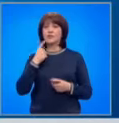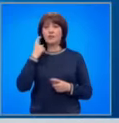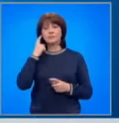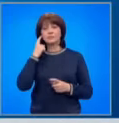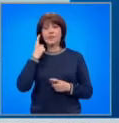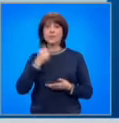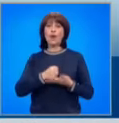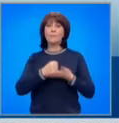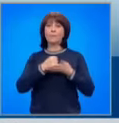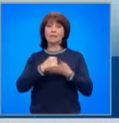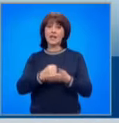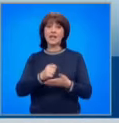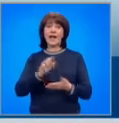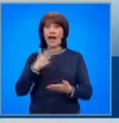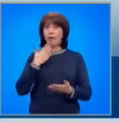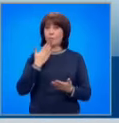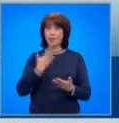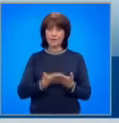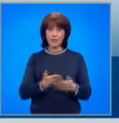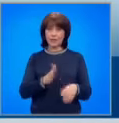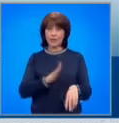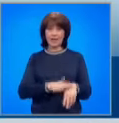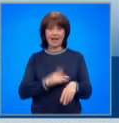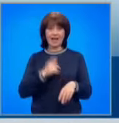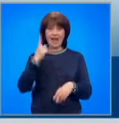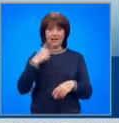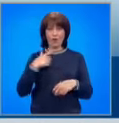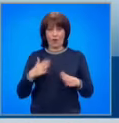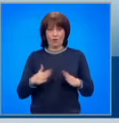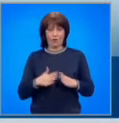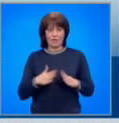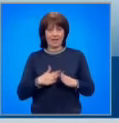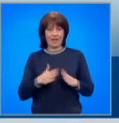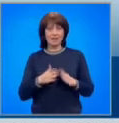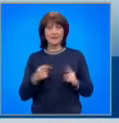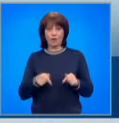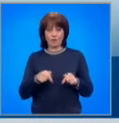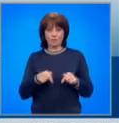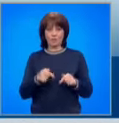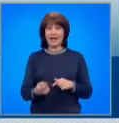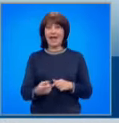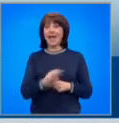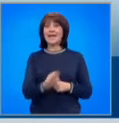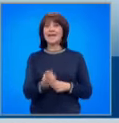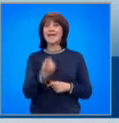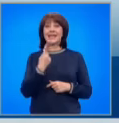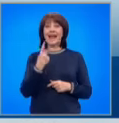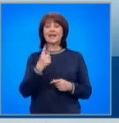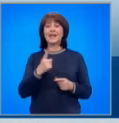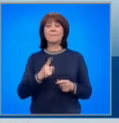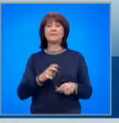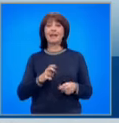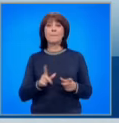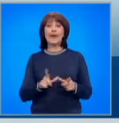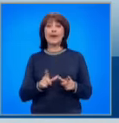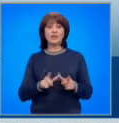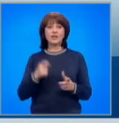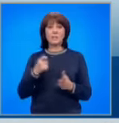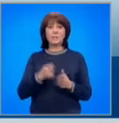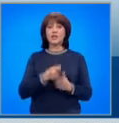Ако обаче предложението беше станал факт, то едно домакинство, което сега консумира 1000 кВт-часа, заплаща 132 лева с